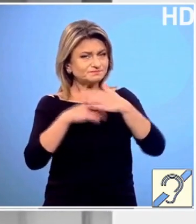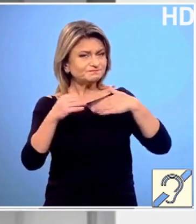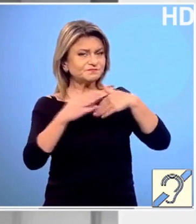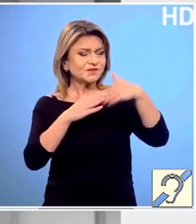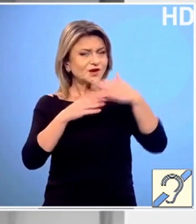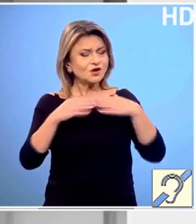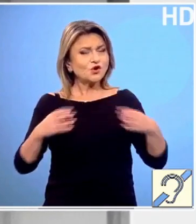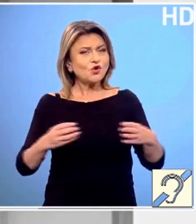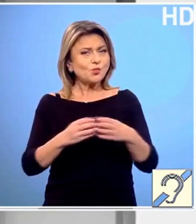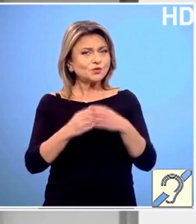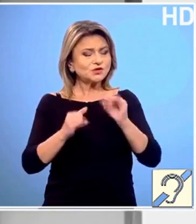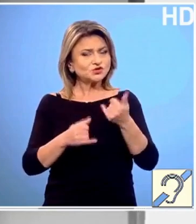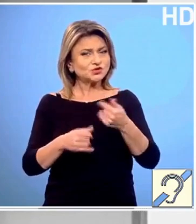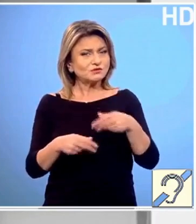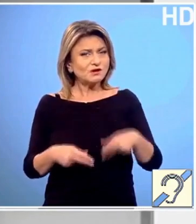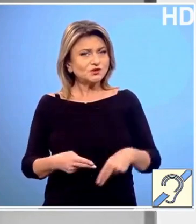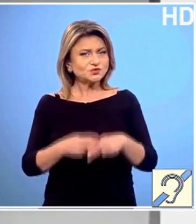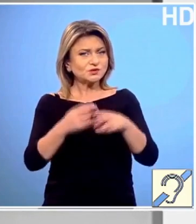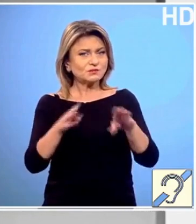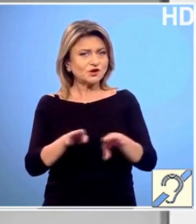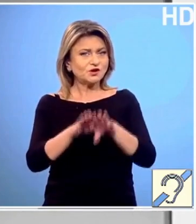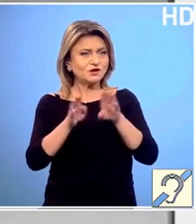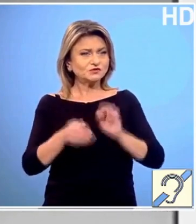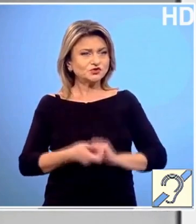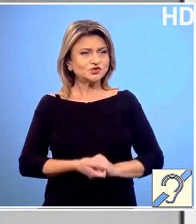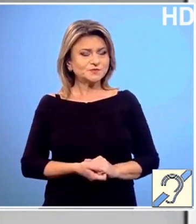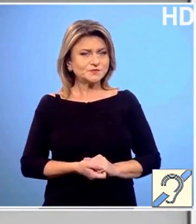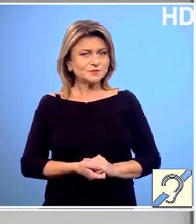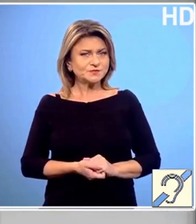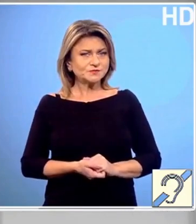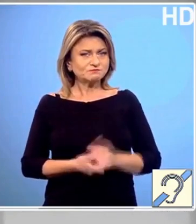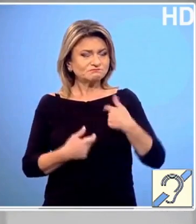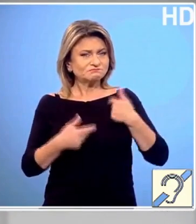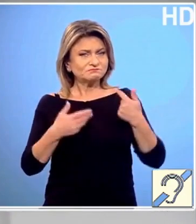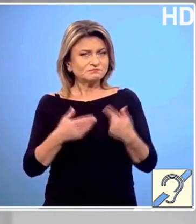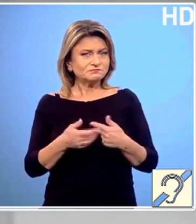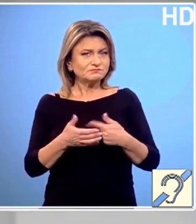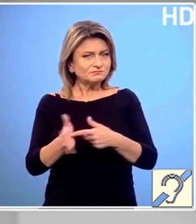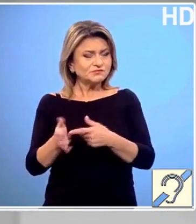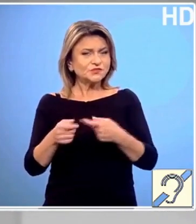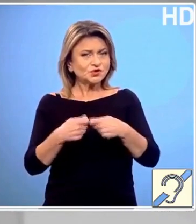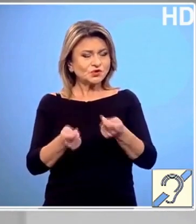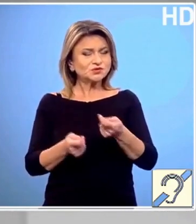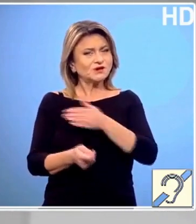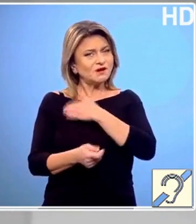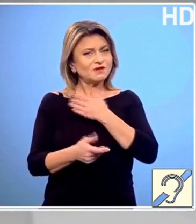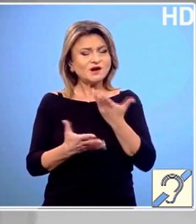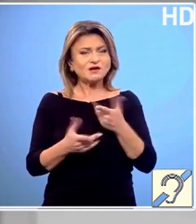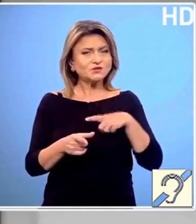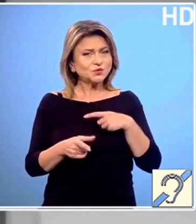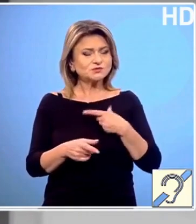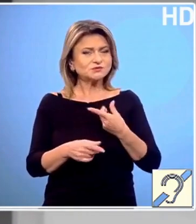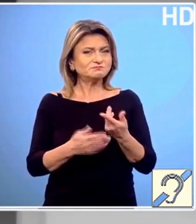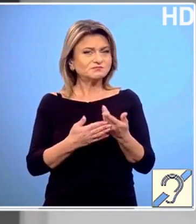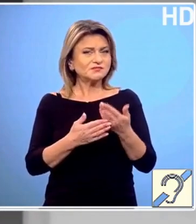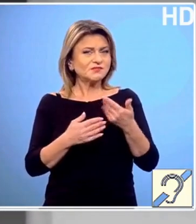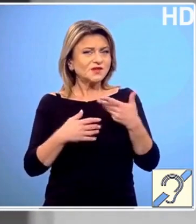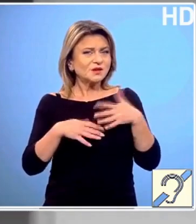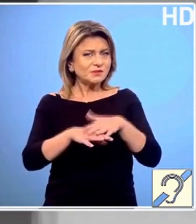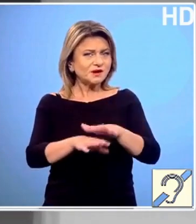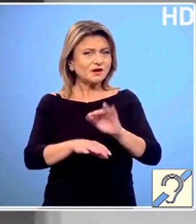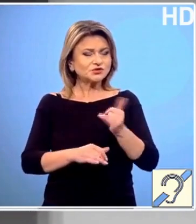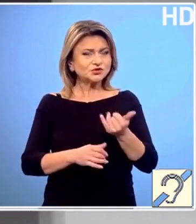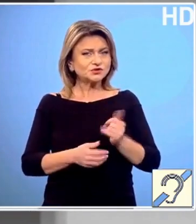și ne putem ajuta colegii. Gala Elevului Bucureștean este evenimentul care are ca scop recompensarea tuturor elevilor implicați, atât în consiliile școlare cât și